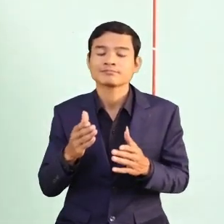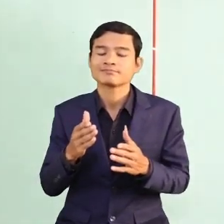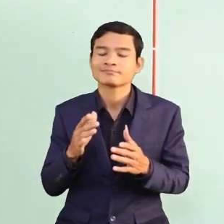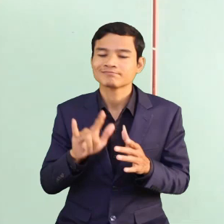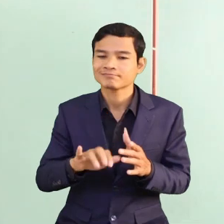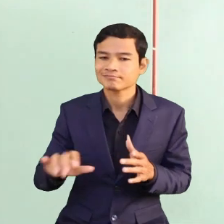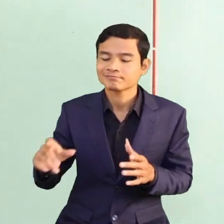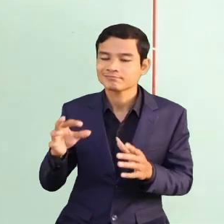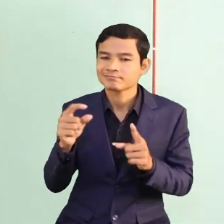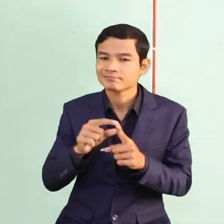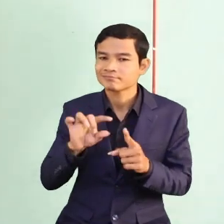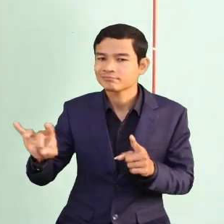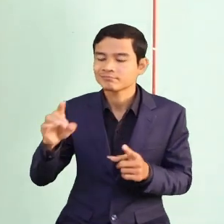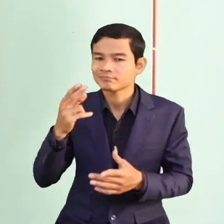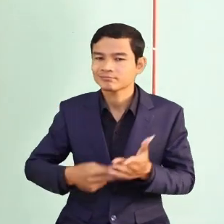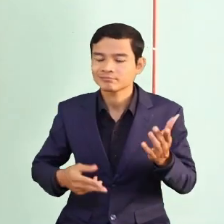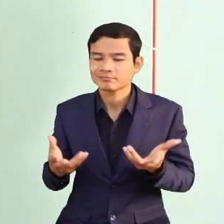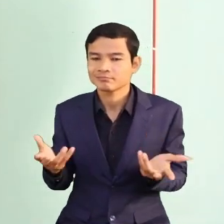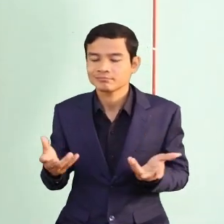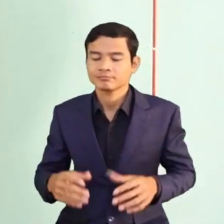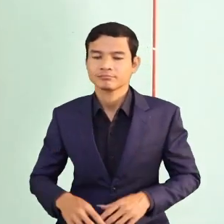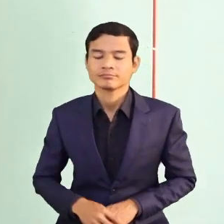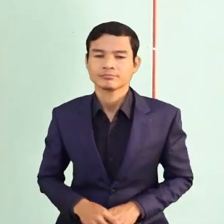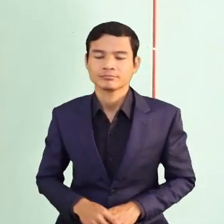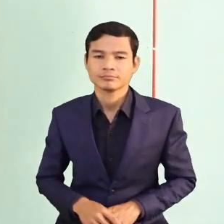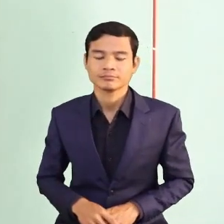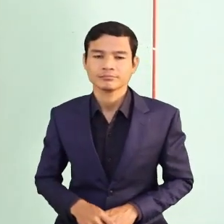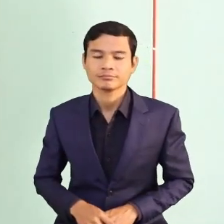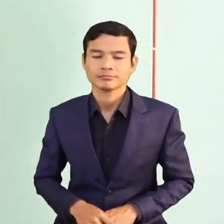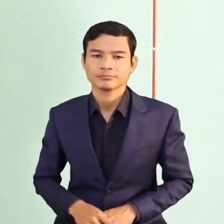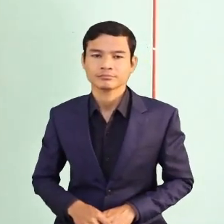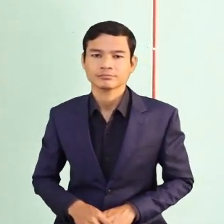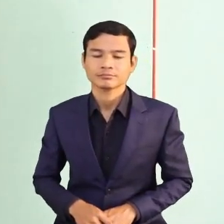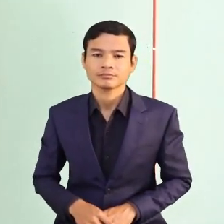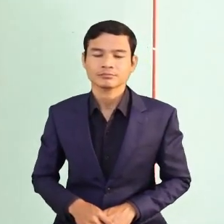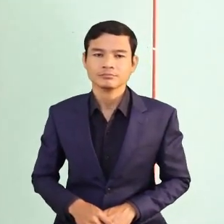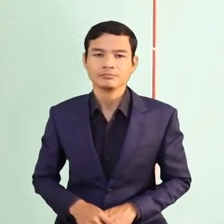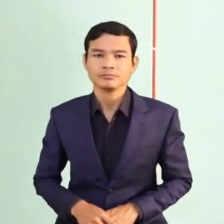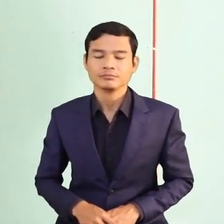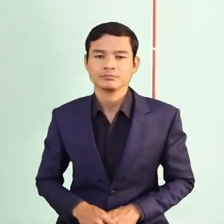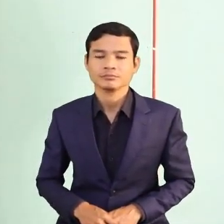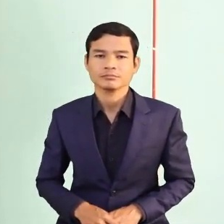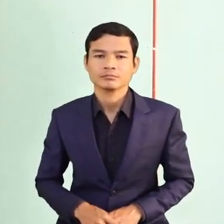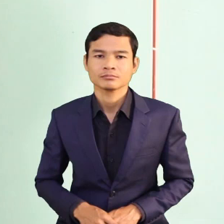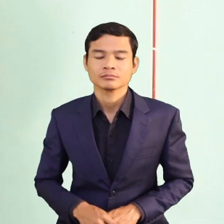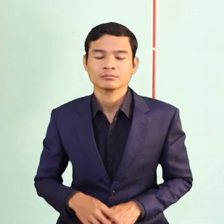ได้จ้า